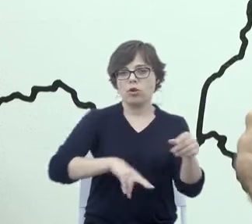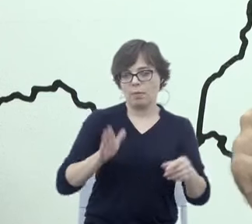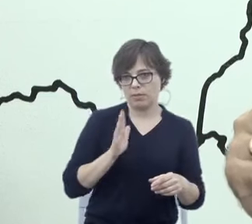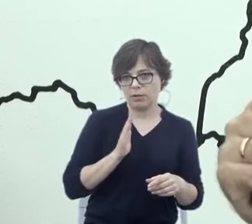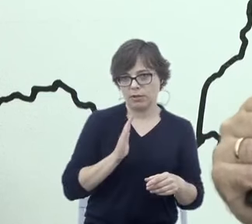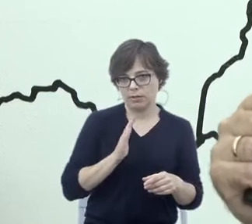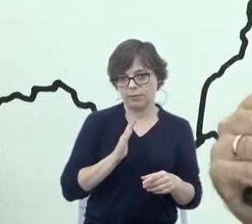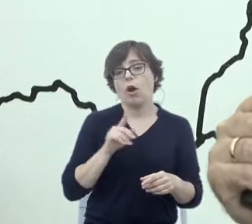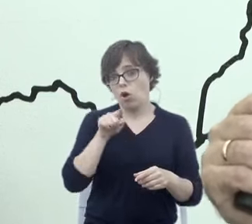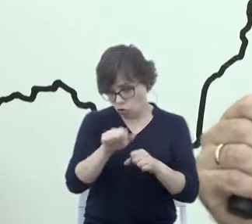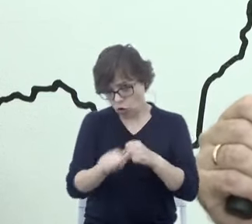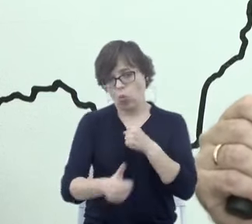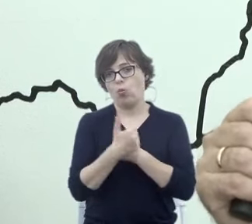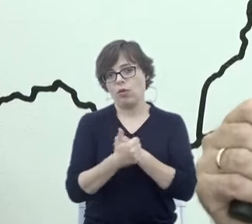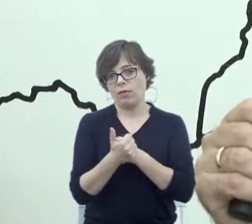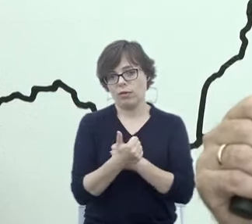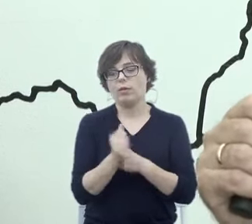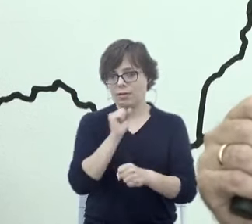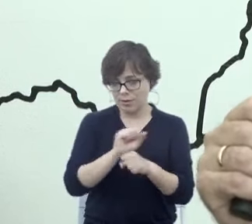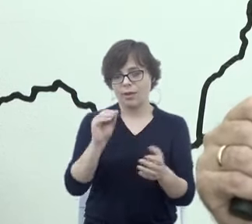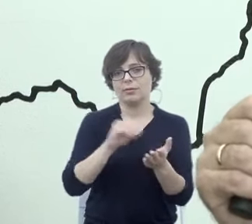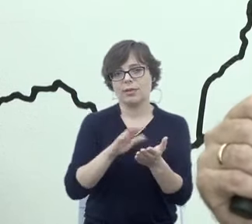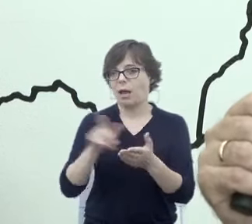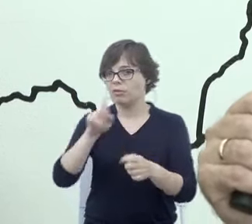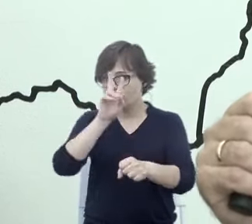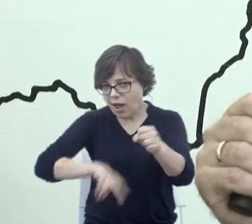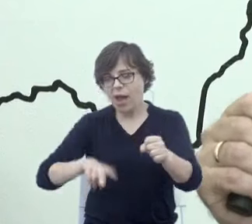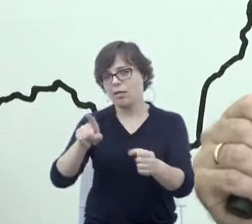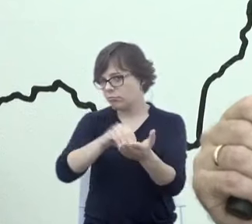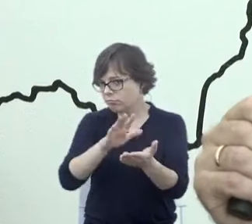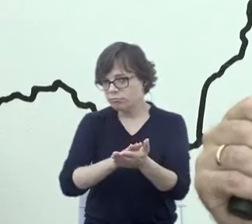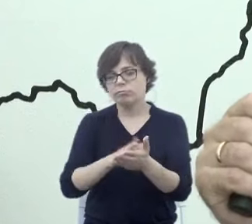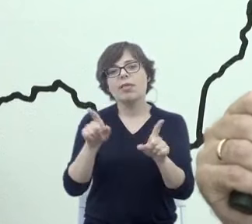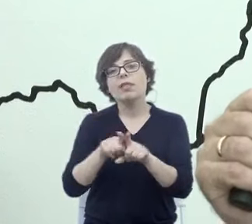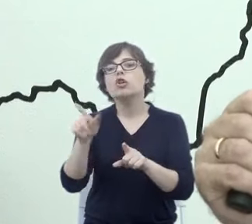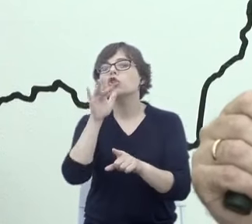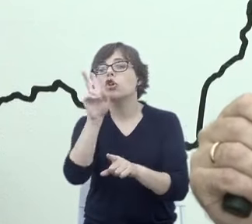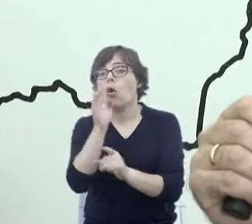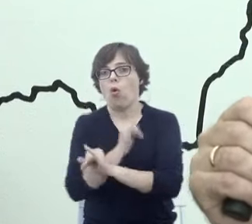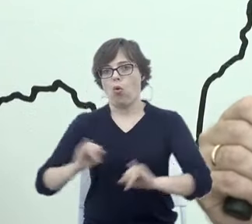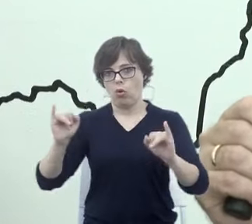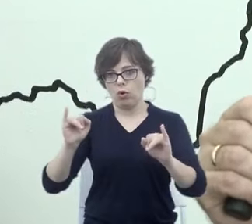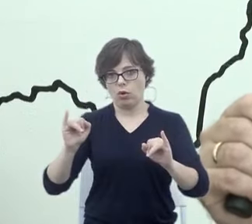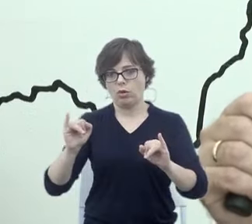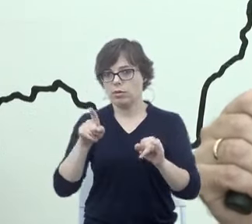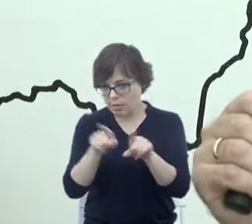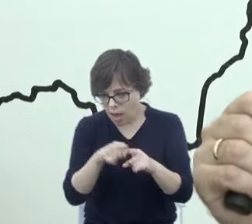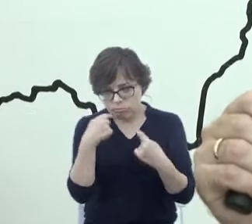jest udowodnione, zapisane przez świadków i ocalałych Żydów, i